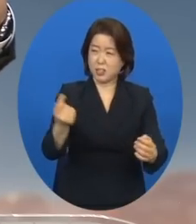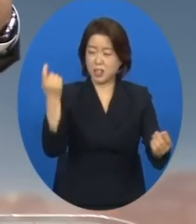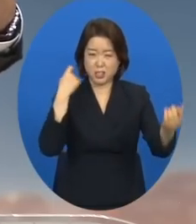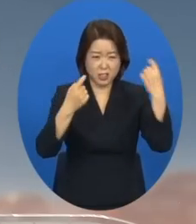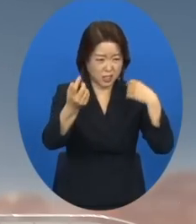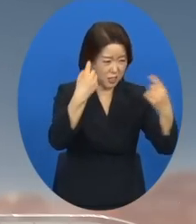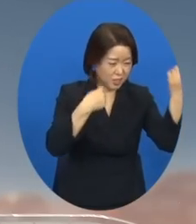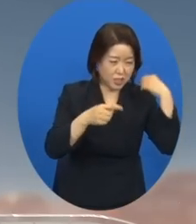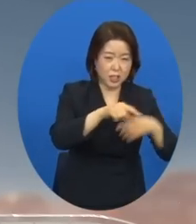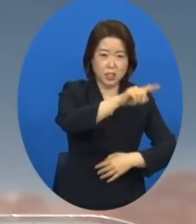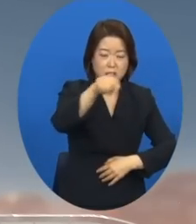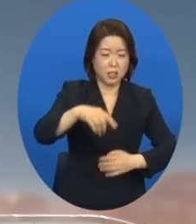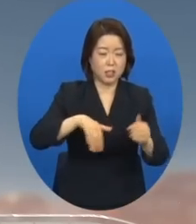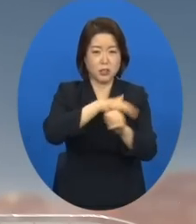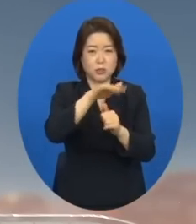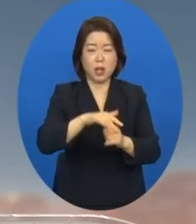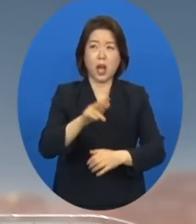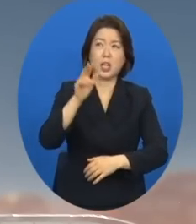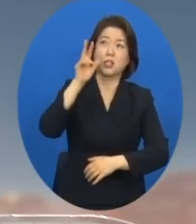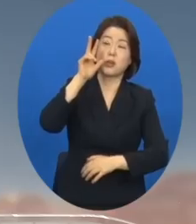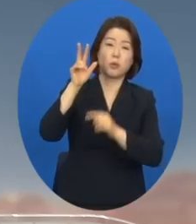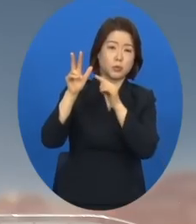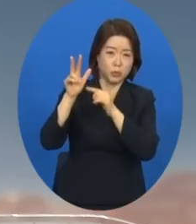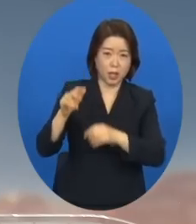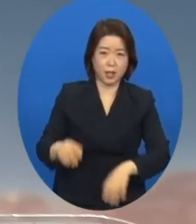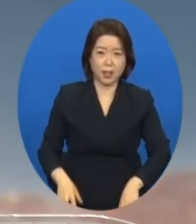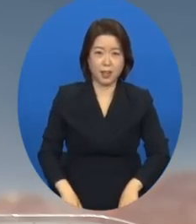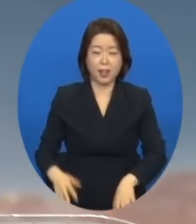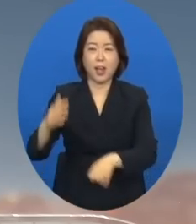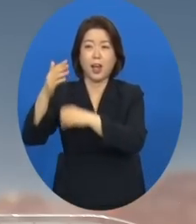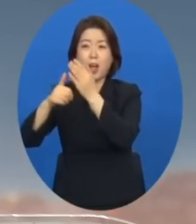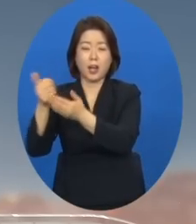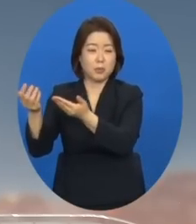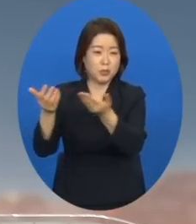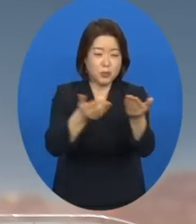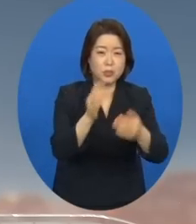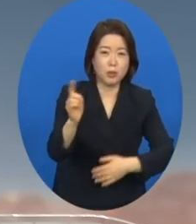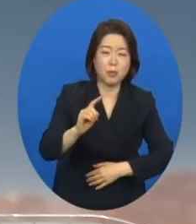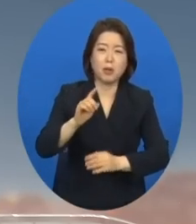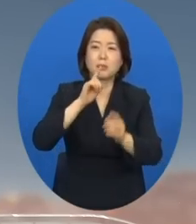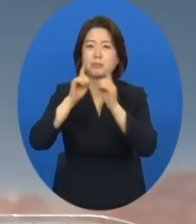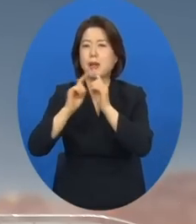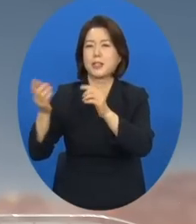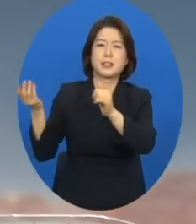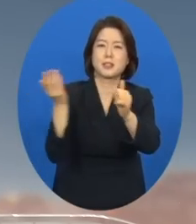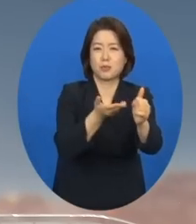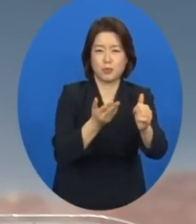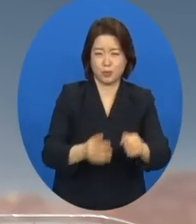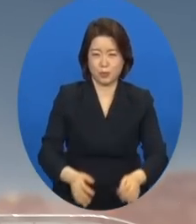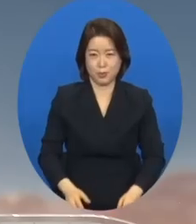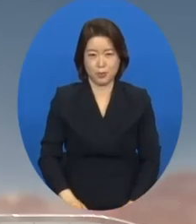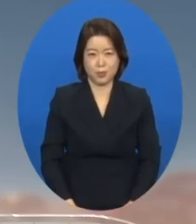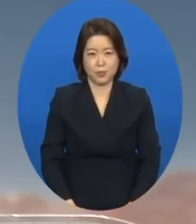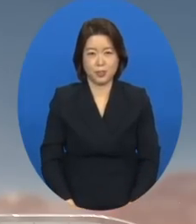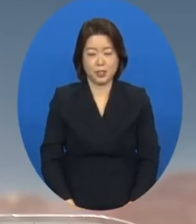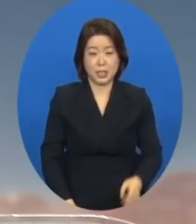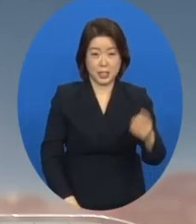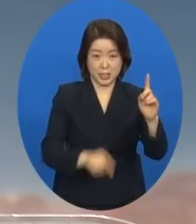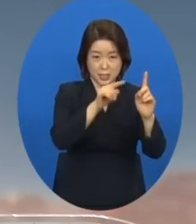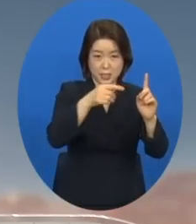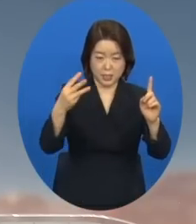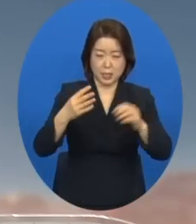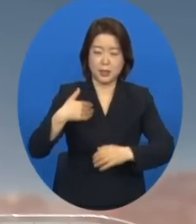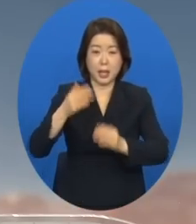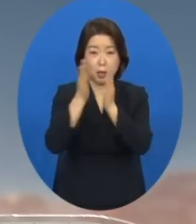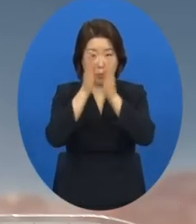소식들의 두려워하는 여호수아에게 하나님이 뭘 주시냐면 말씀을 주시잖아요 자 3절 말씀에 내가 모세에게